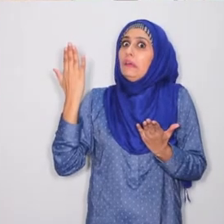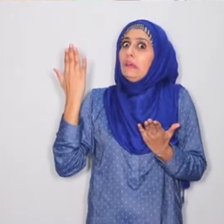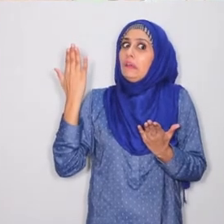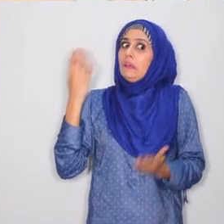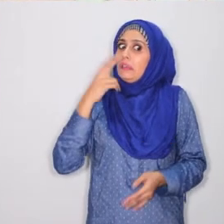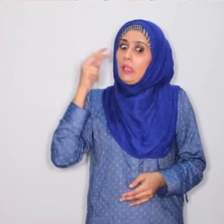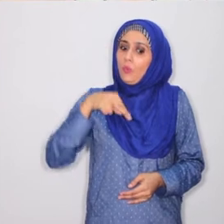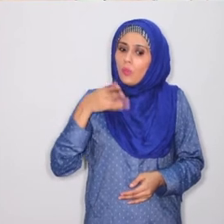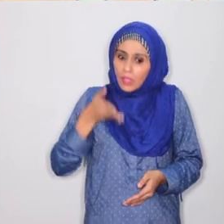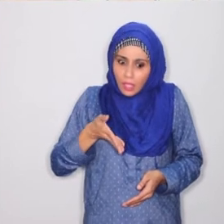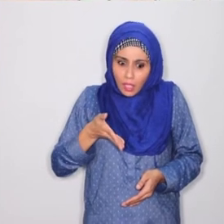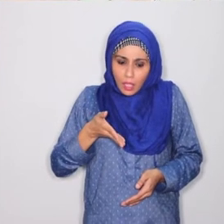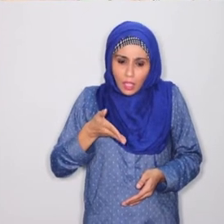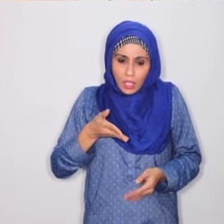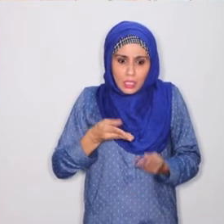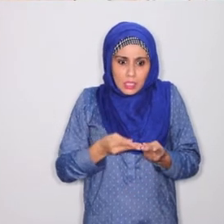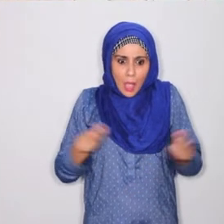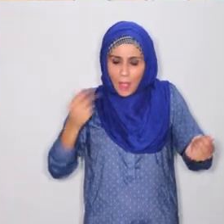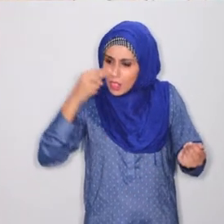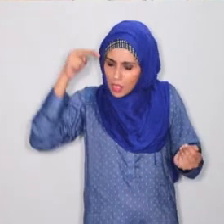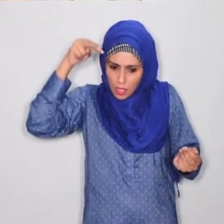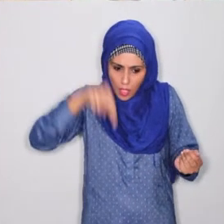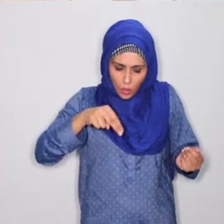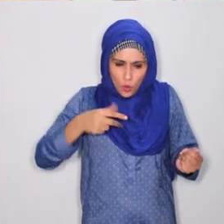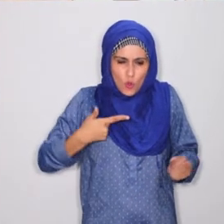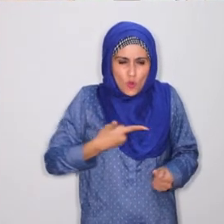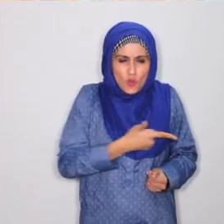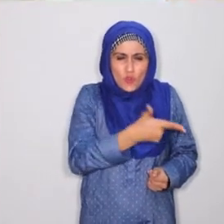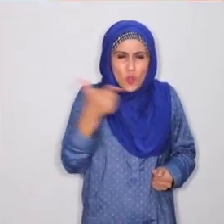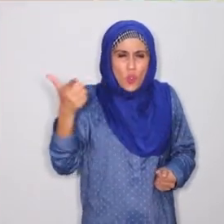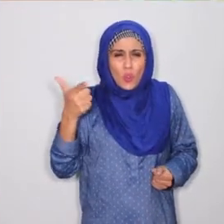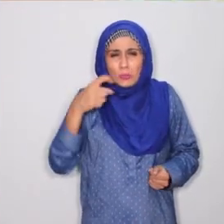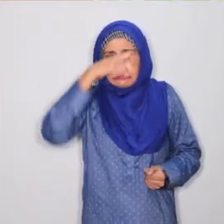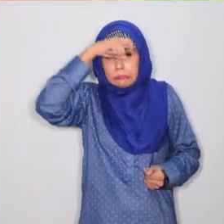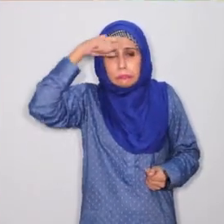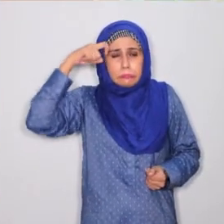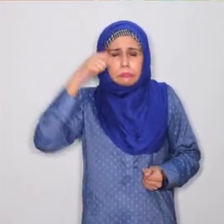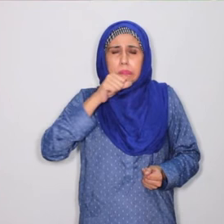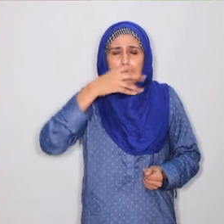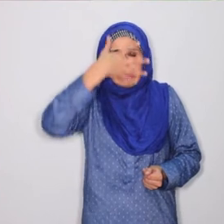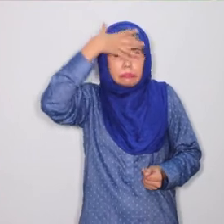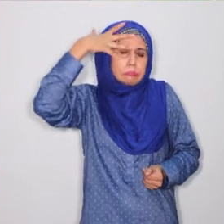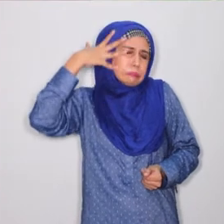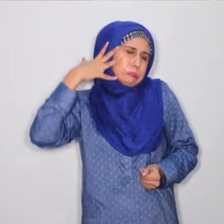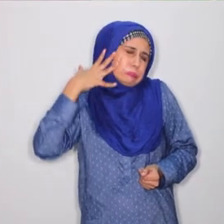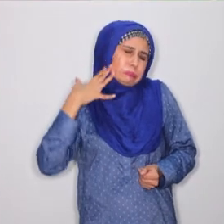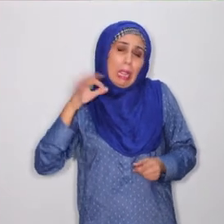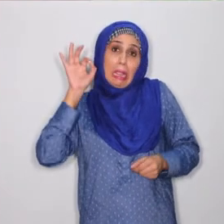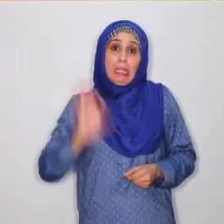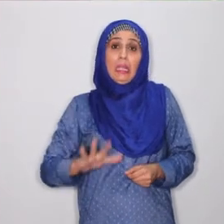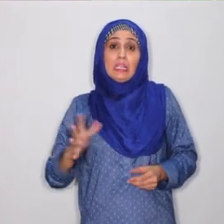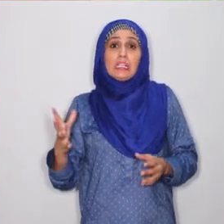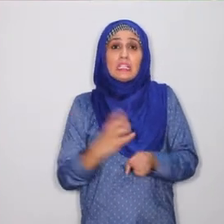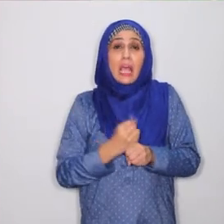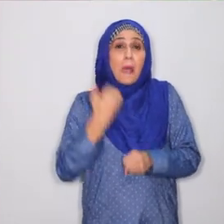नीचे देखा तो दो पति ने में डूब रहे थे कोई ठंडे पानी की तलाश में